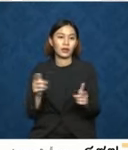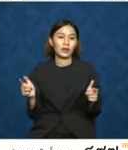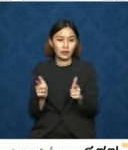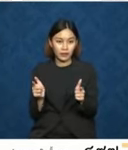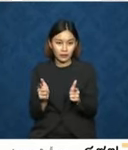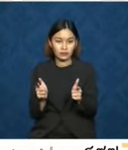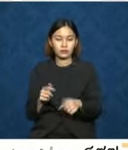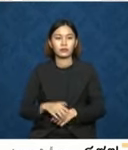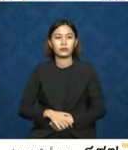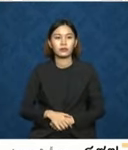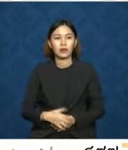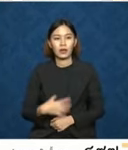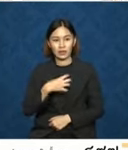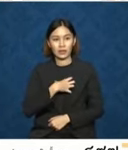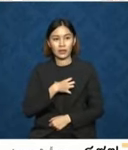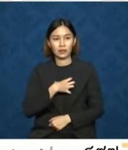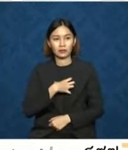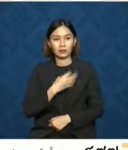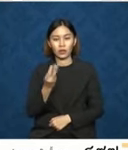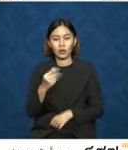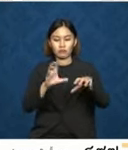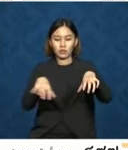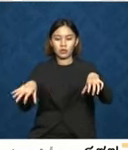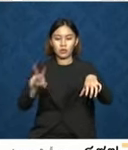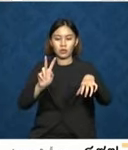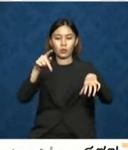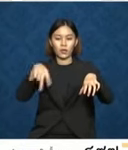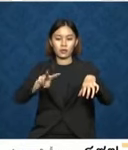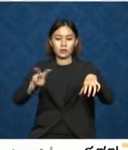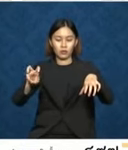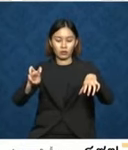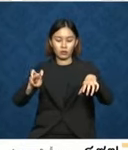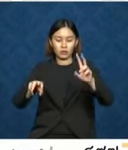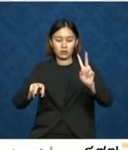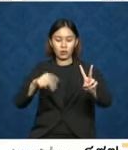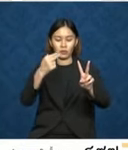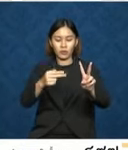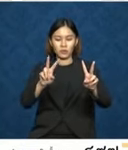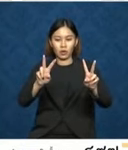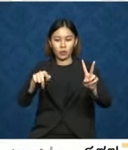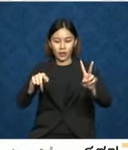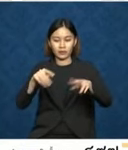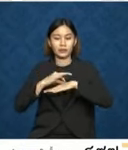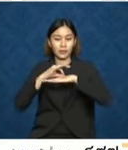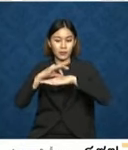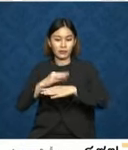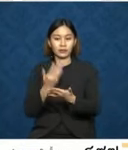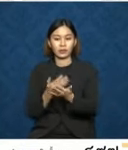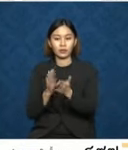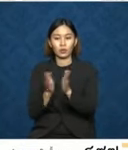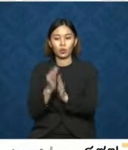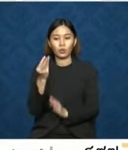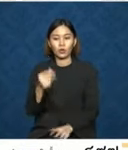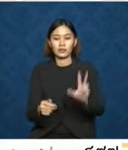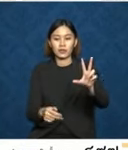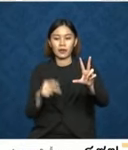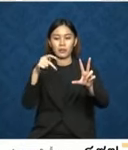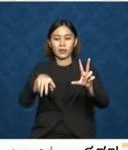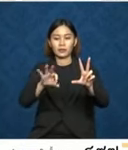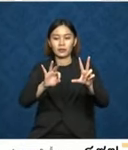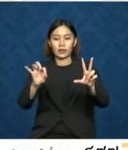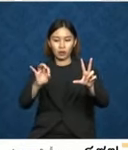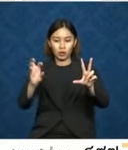ซึ่งต้องการอยู่เพียง2,200เอ่อ 22,000อัตราจะใช้เงินเพียง3,